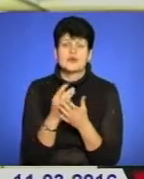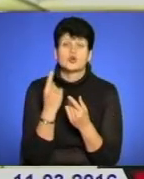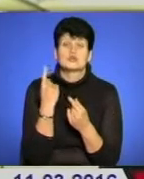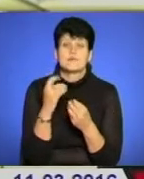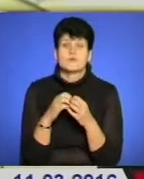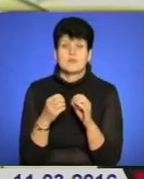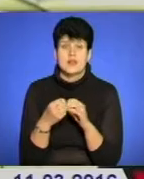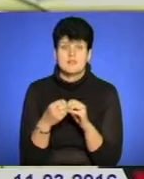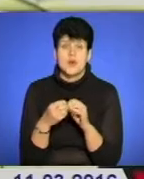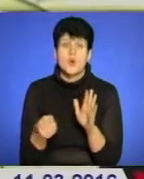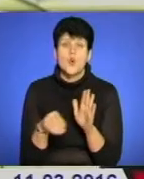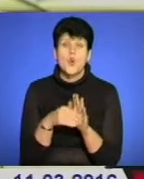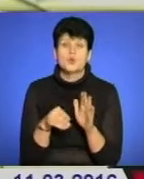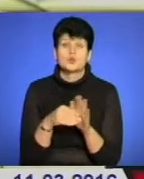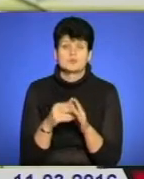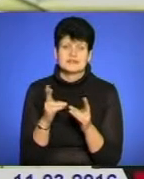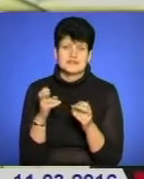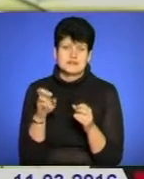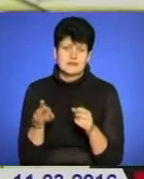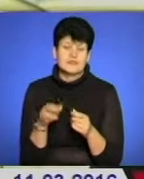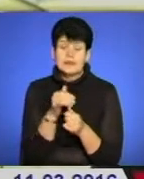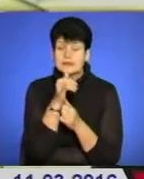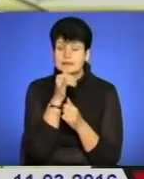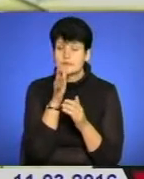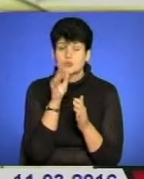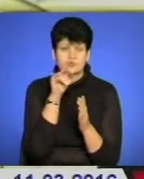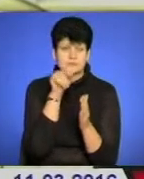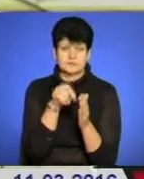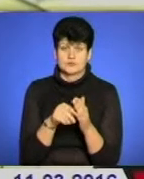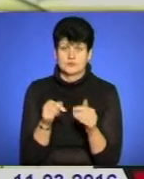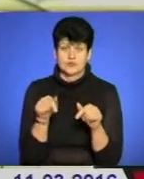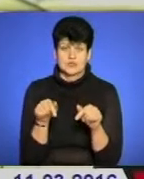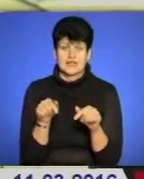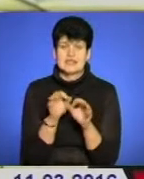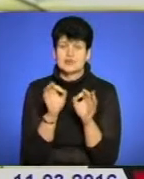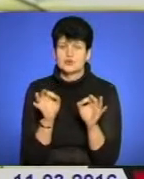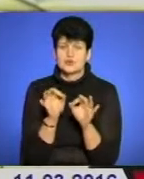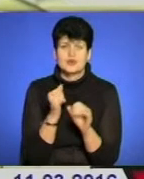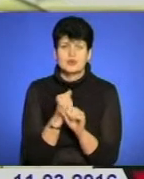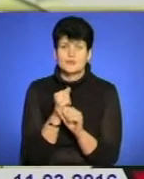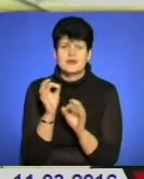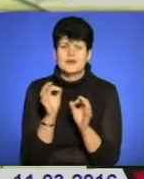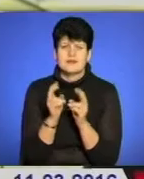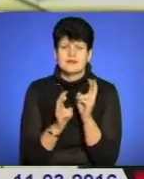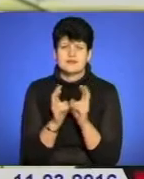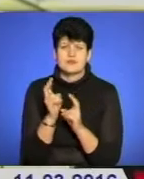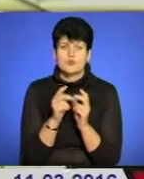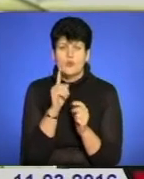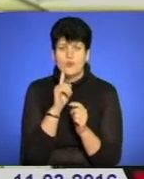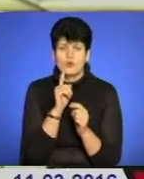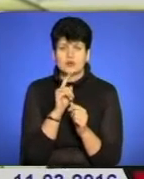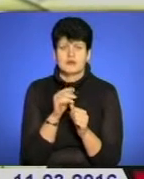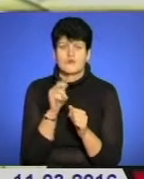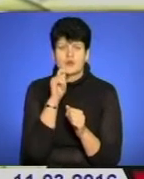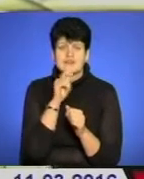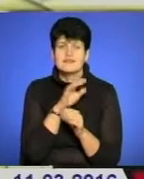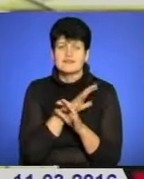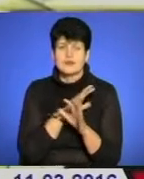– корупція. Вони не зайдуть сюди, не зроблять ніяких заводів, поки в країні буде корупція. І